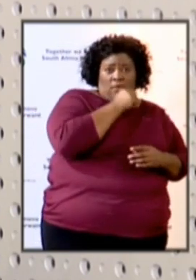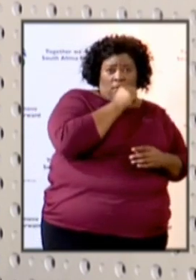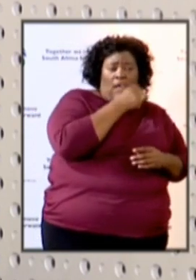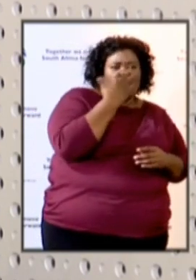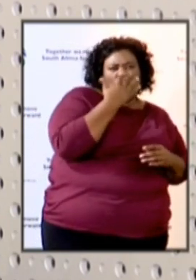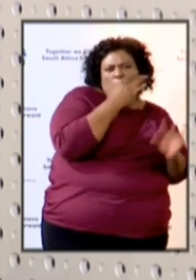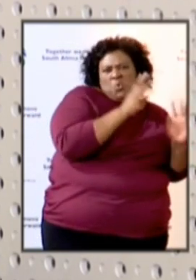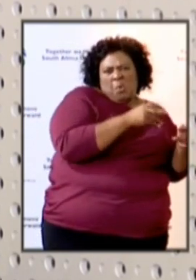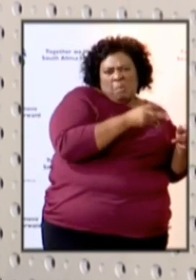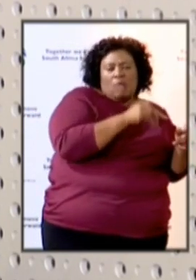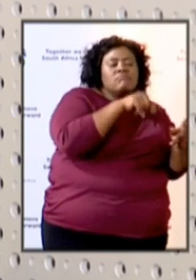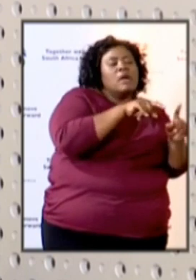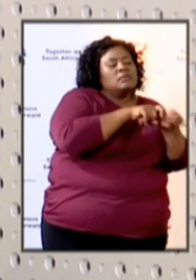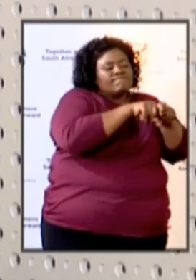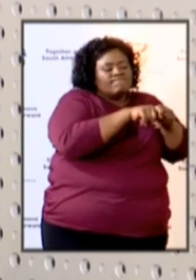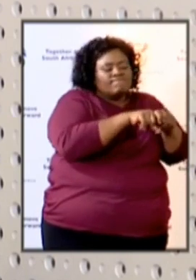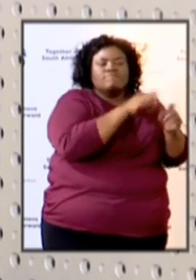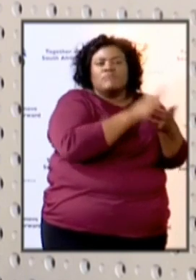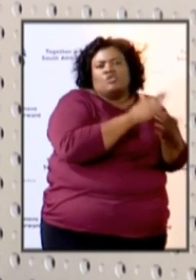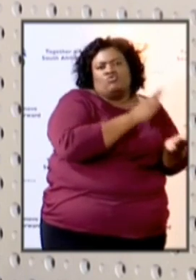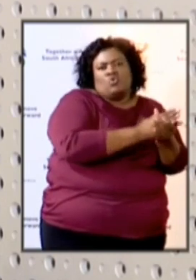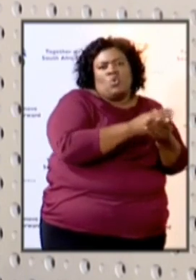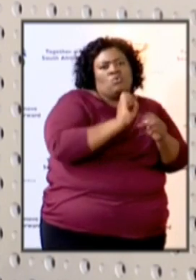Lezo zimo zibalulekile.